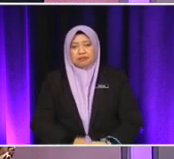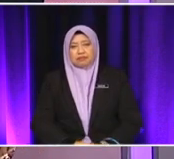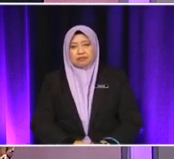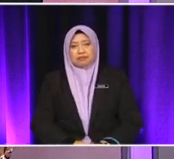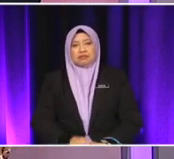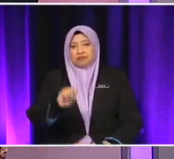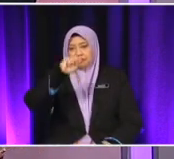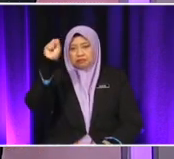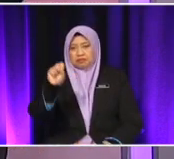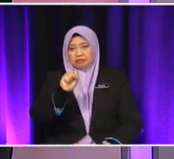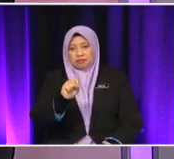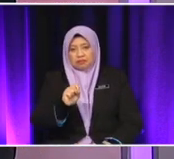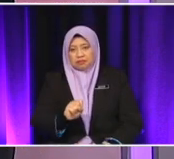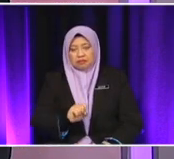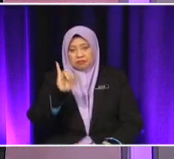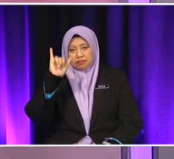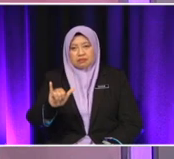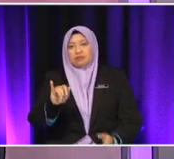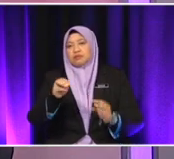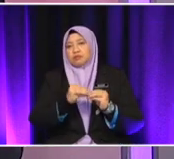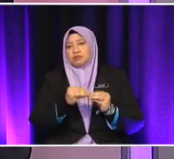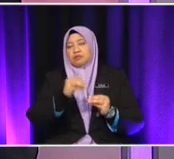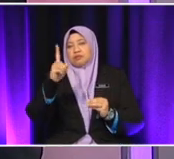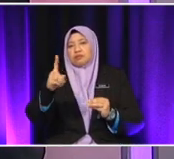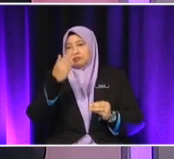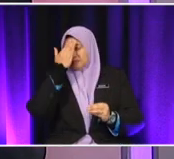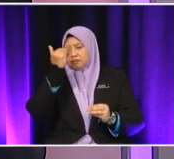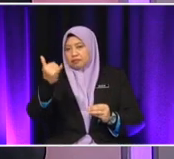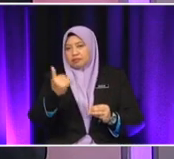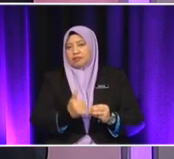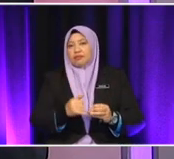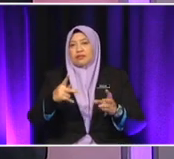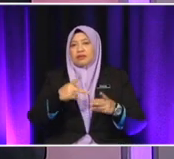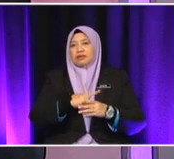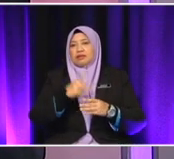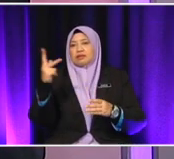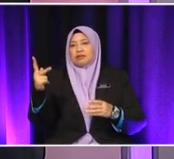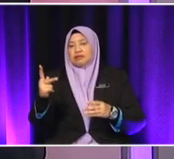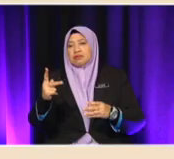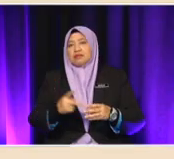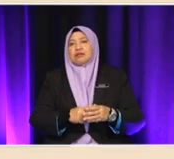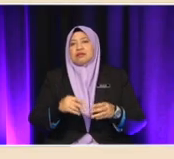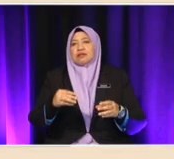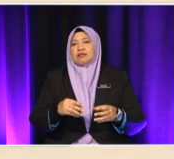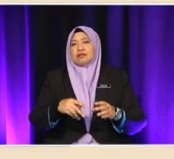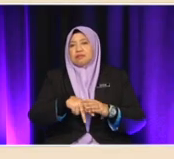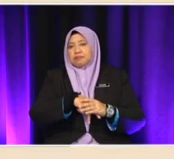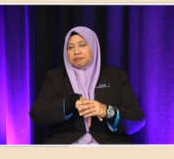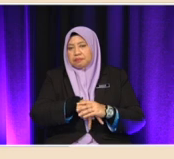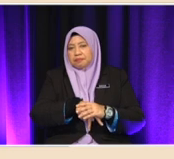coba soal dan yang pertama Mengapa pengeluaran padi negara semakin